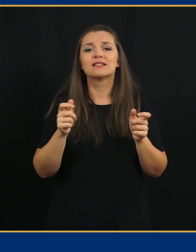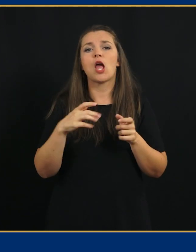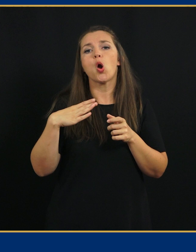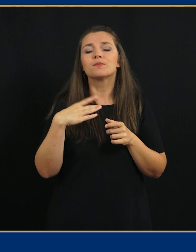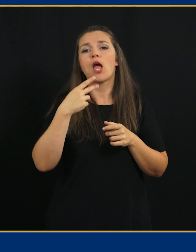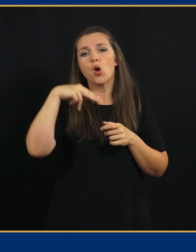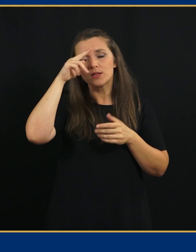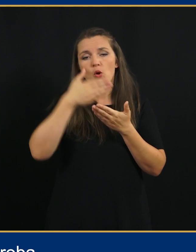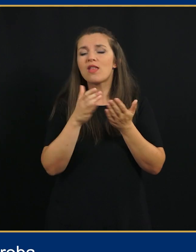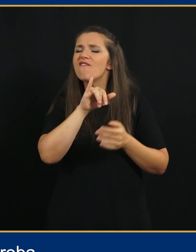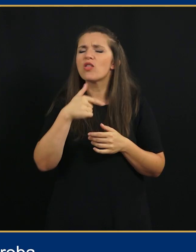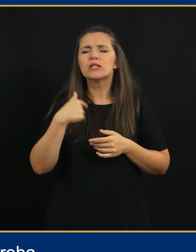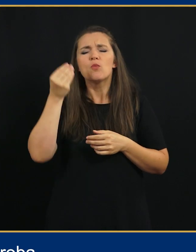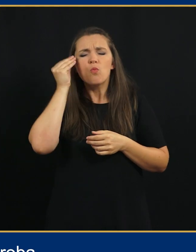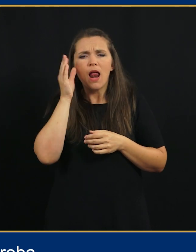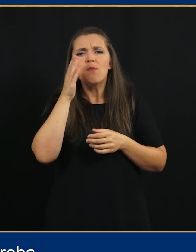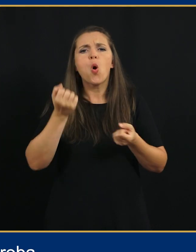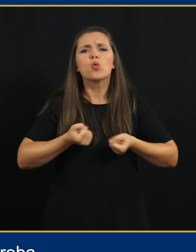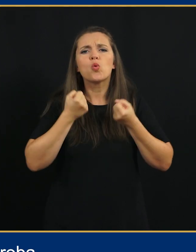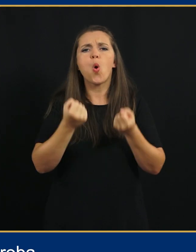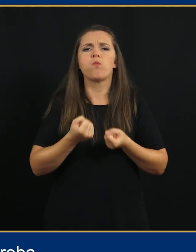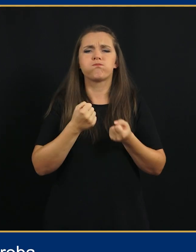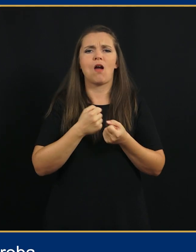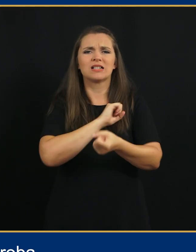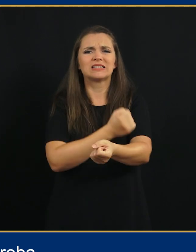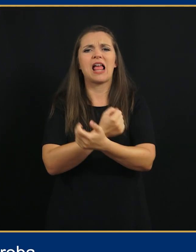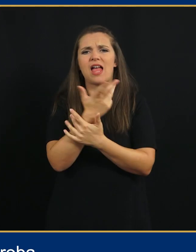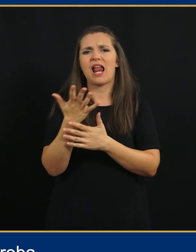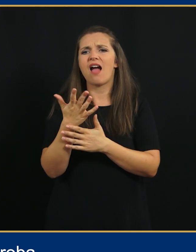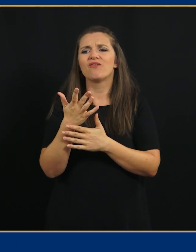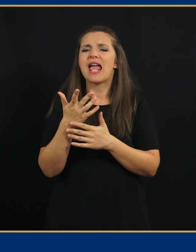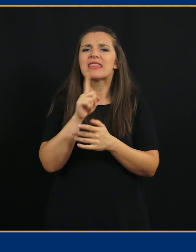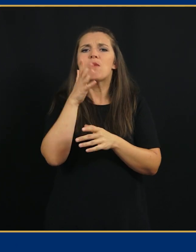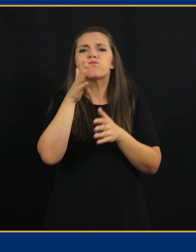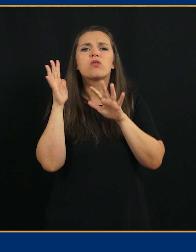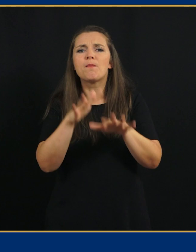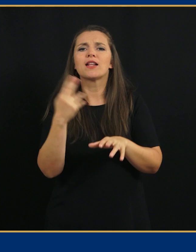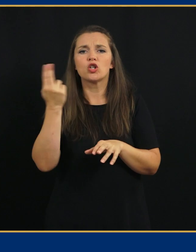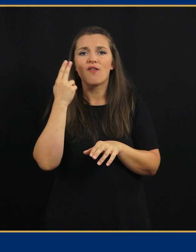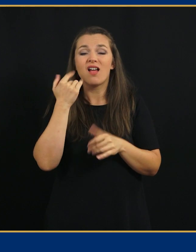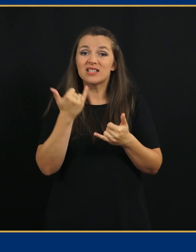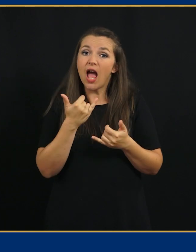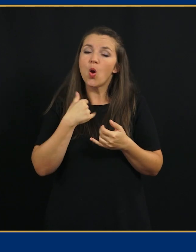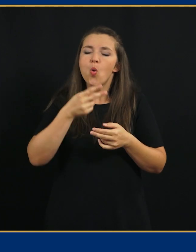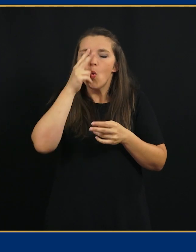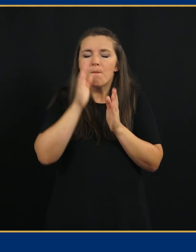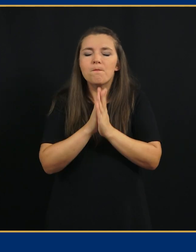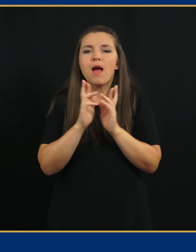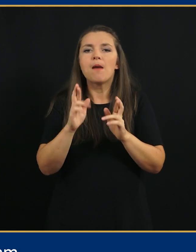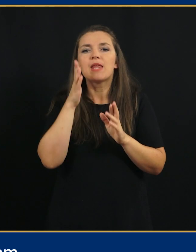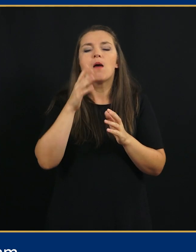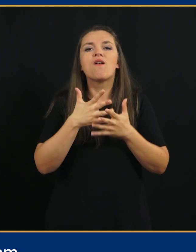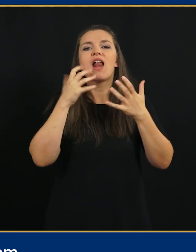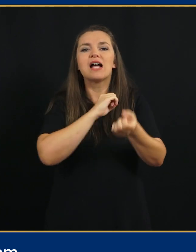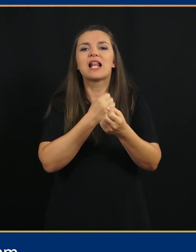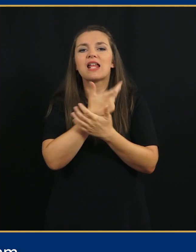in gospodje, vedno sem upala, da bo groba sila narave Sloveniji prizanesla. Zdaj srčno upam, da bo mogočna sila narave